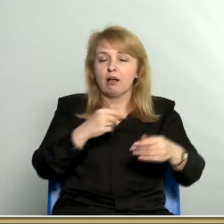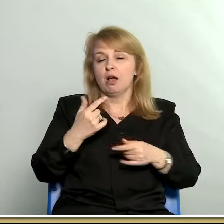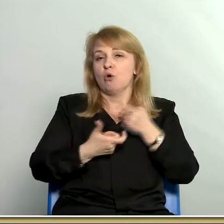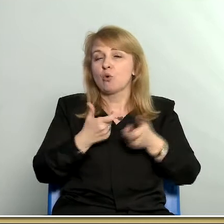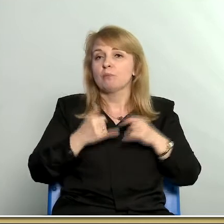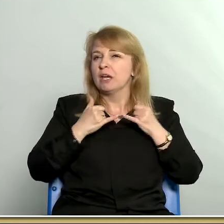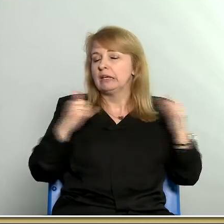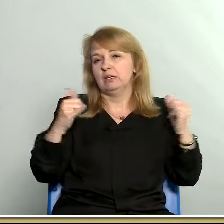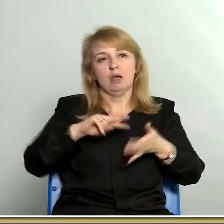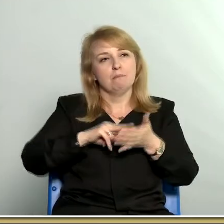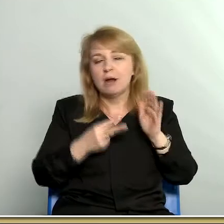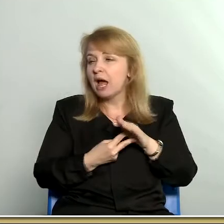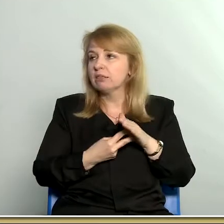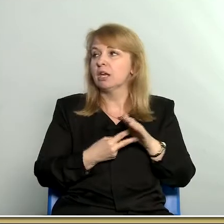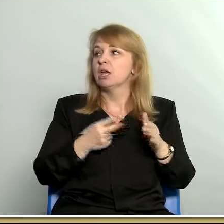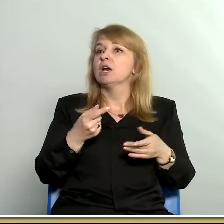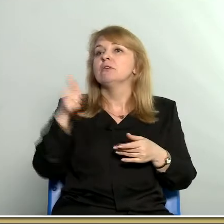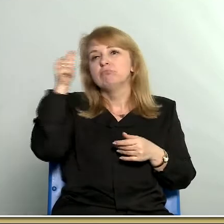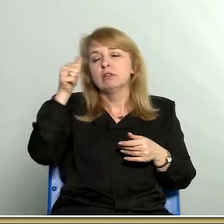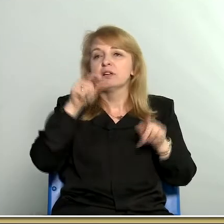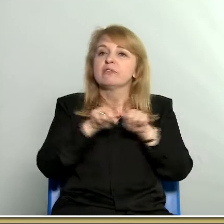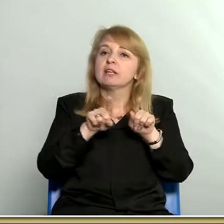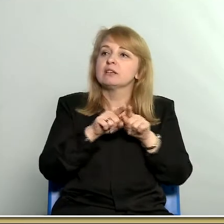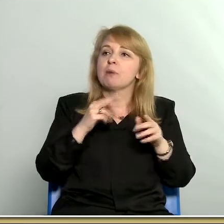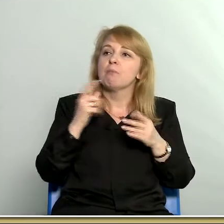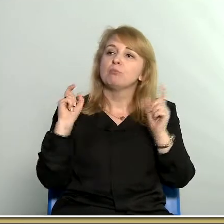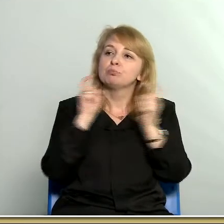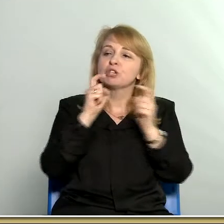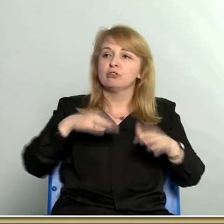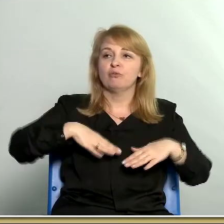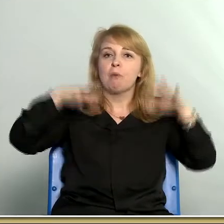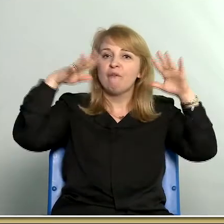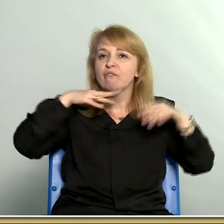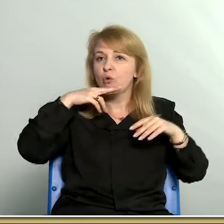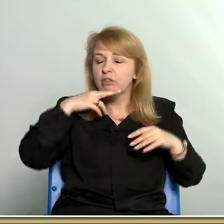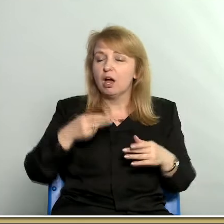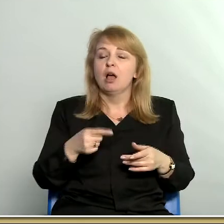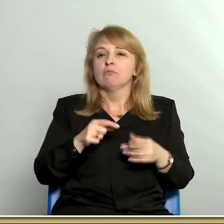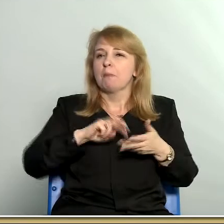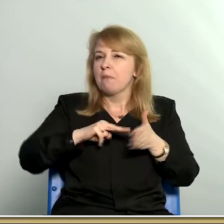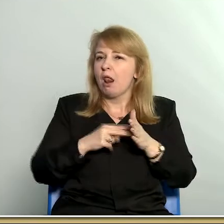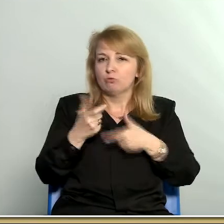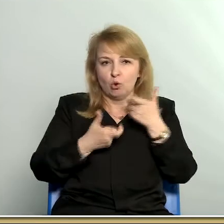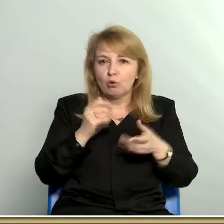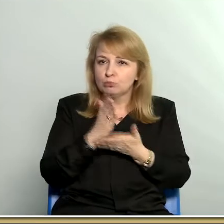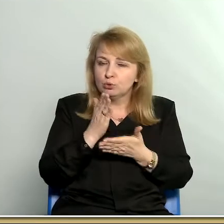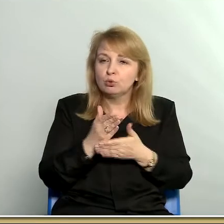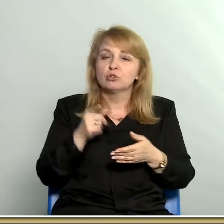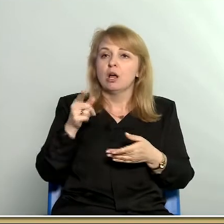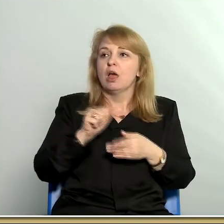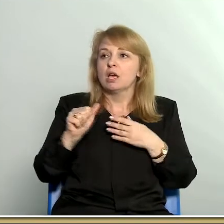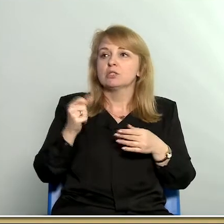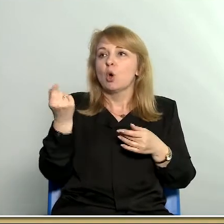planów minimalizowania ryzyk powodziowych. Te plany się tworzą. związku z tym ta interwencja troszeczkę będzie odsunięta.